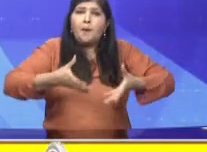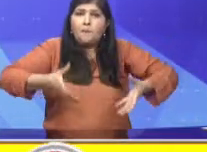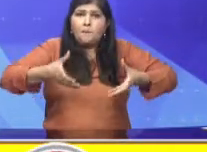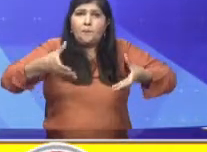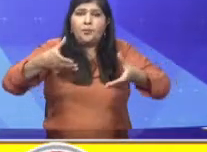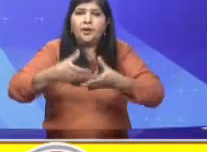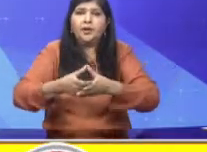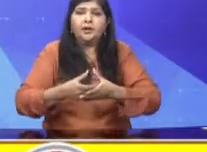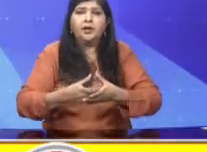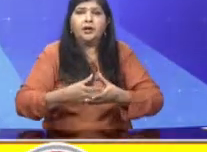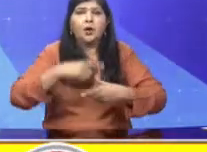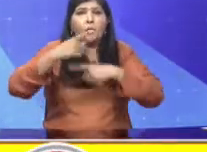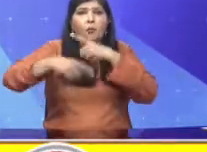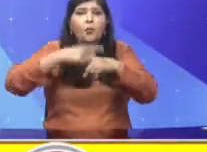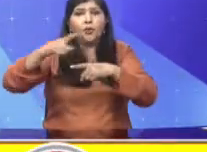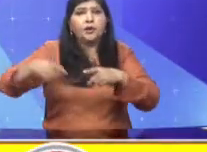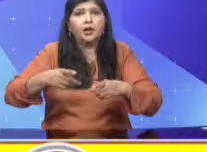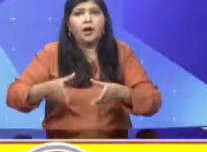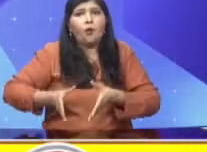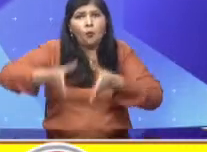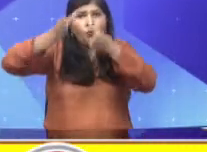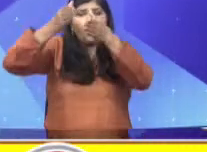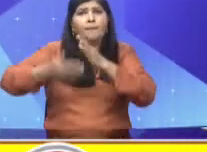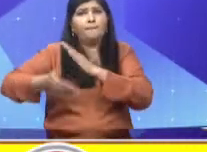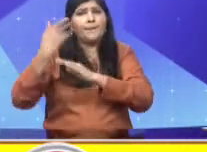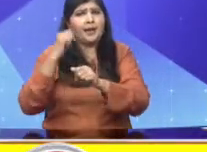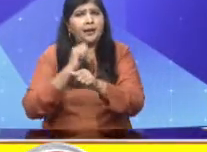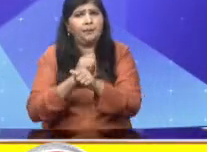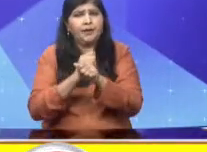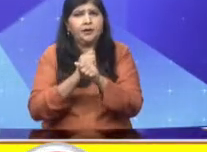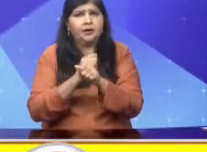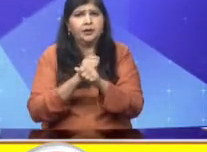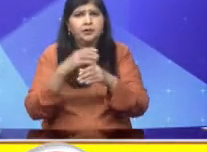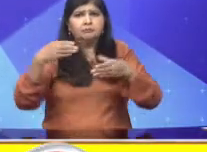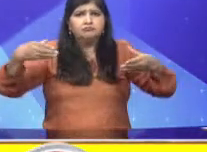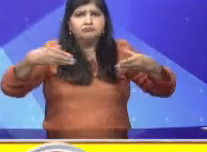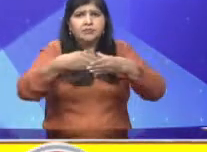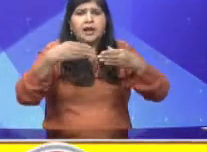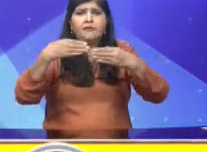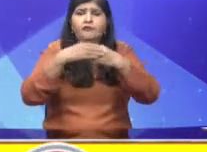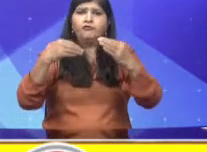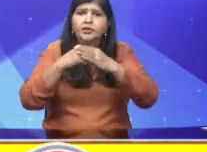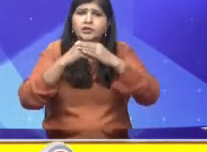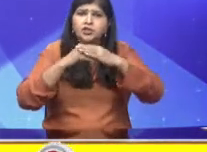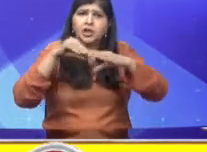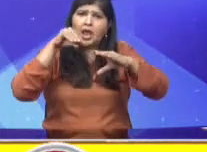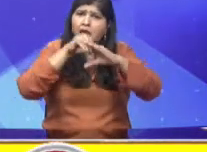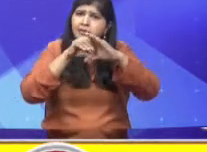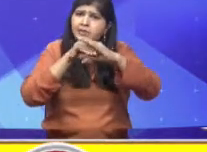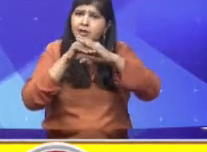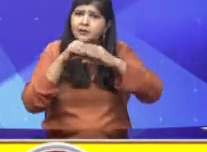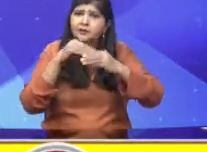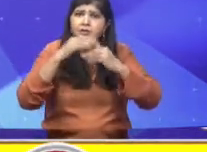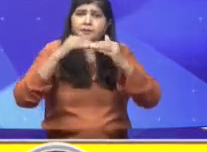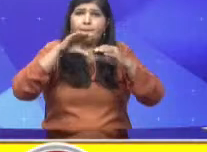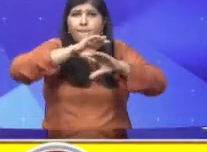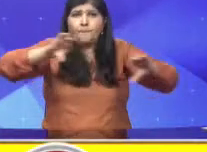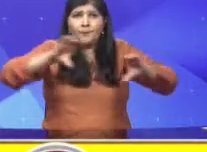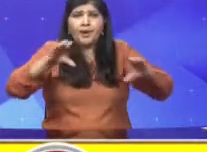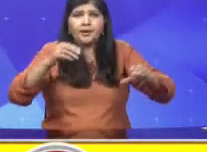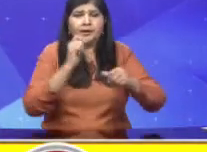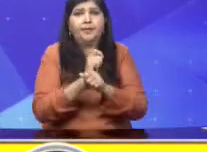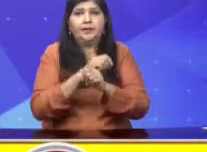मोर्टार वॉल्स की जगह pre-fabricated sandwich panel system पा इस्तिमाल किये जा रहा है राजकोट